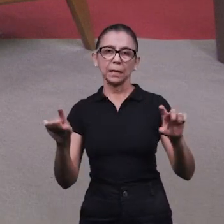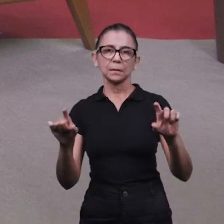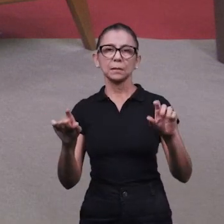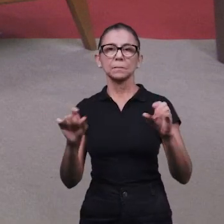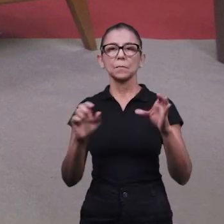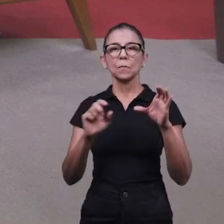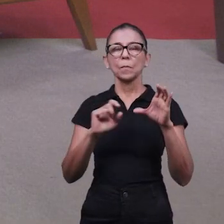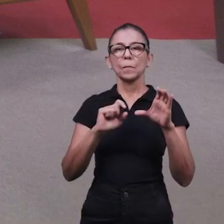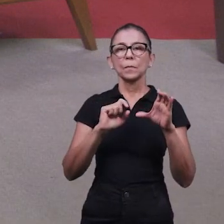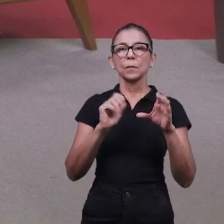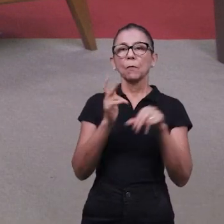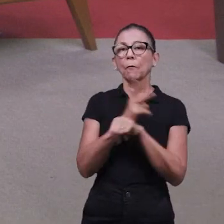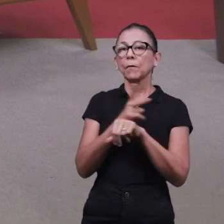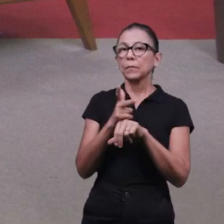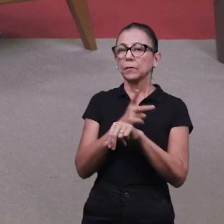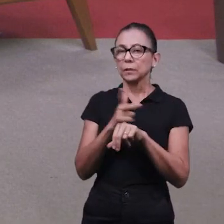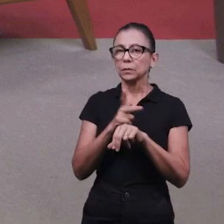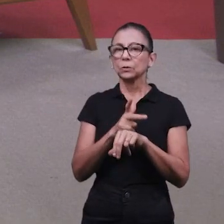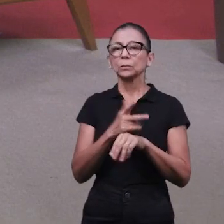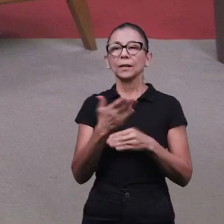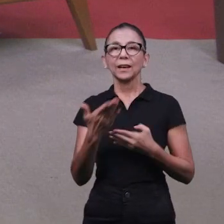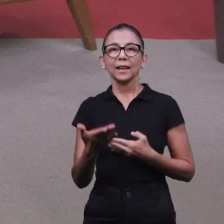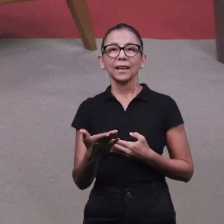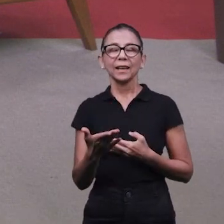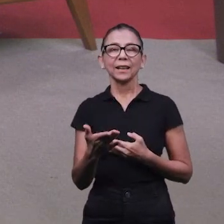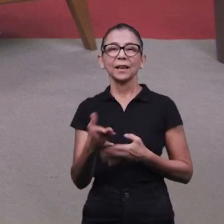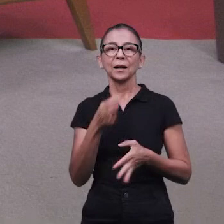texto, soit par vidéo, des commentaires